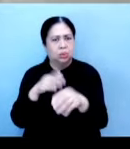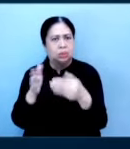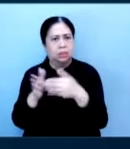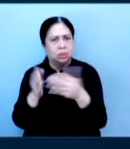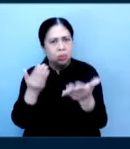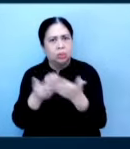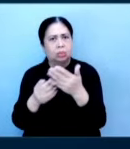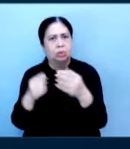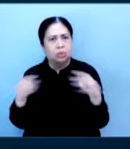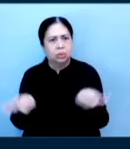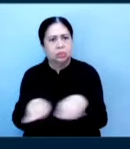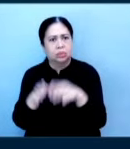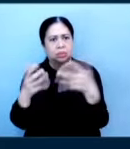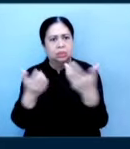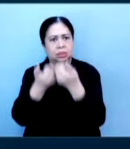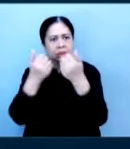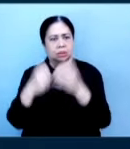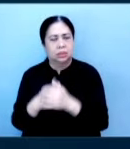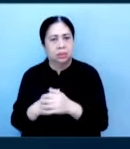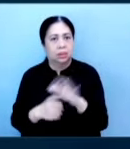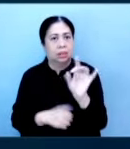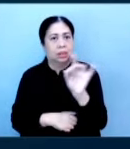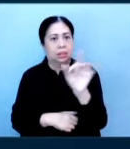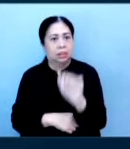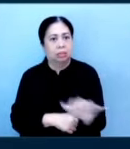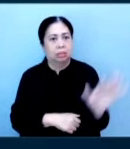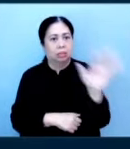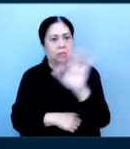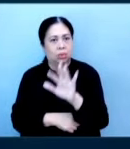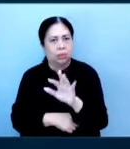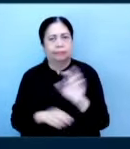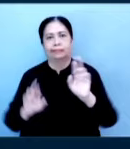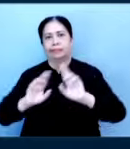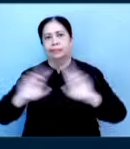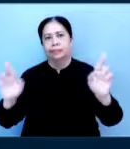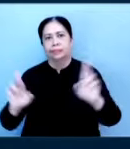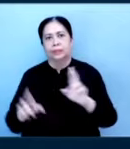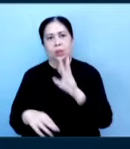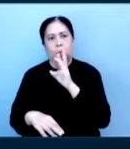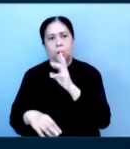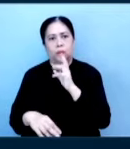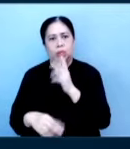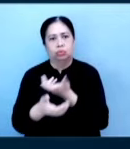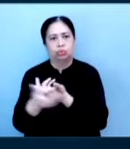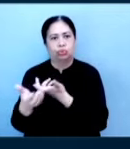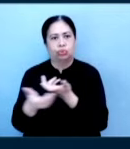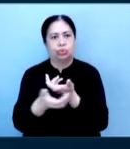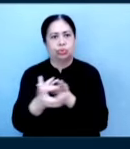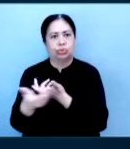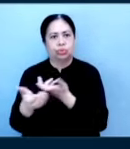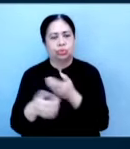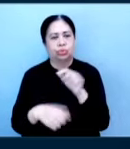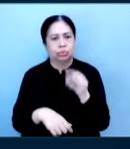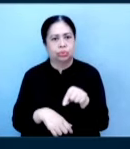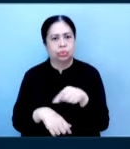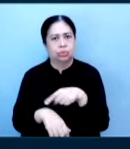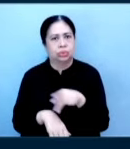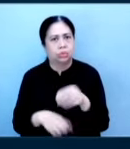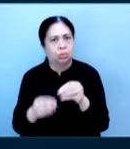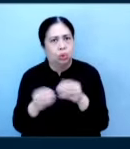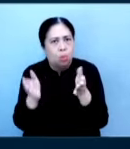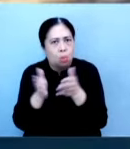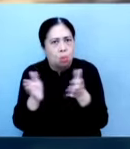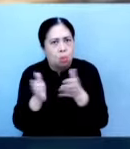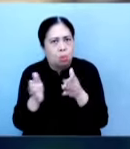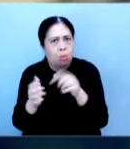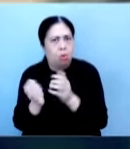magbanggaan pagsapit ng 800 ngaga dito na nag-umpisang bombahin ng tubig ng China coastguard ang mas maliit na uniz